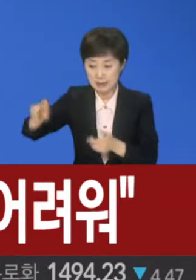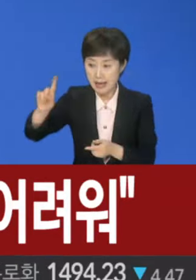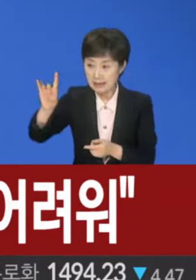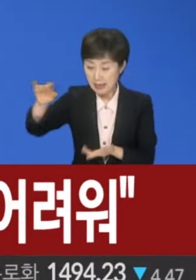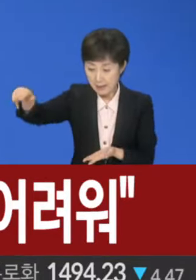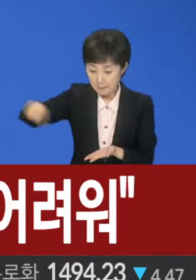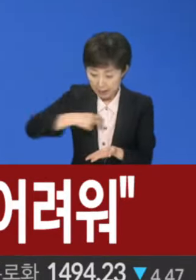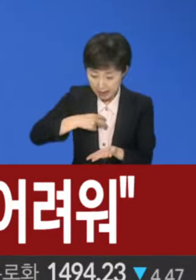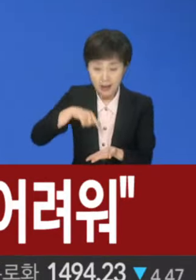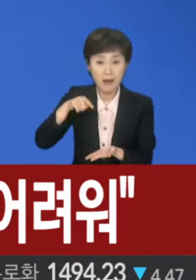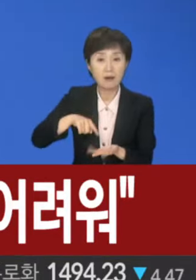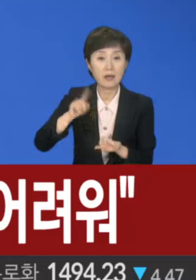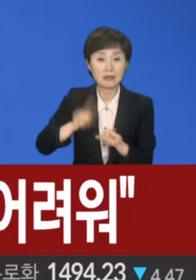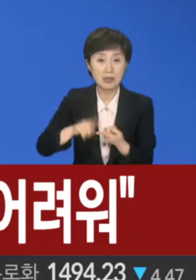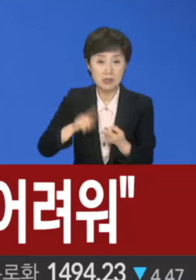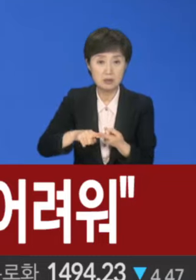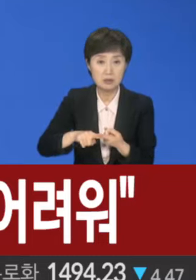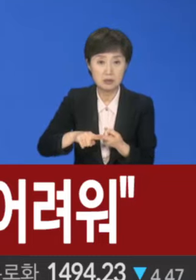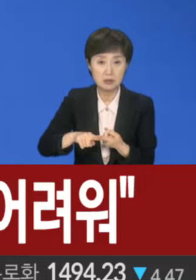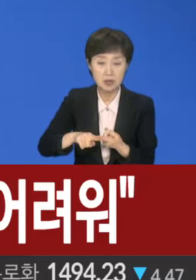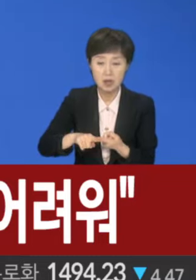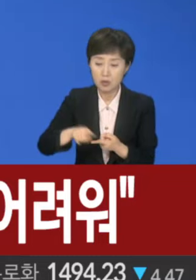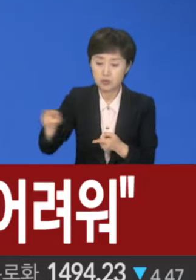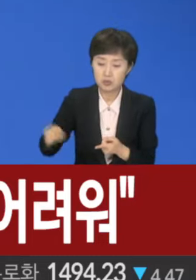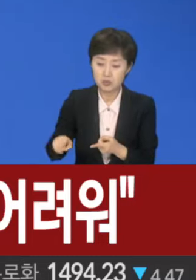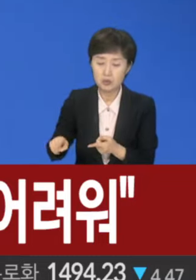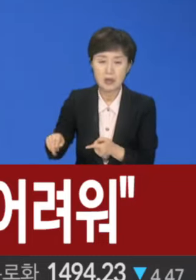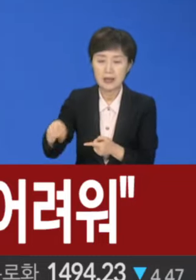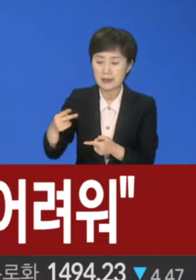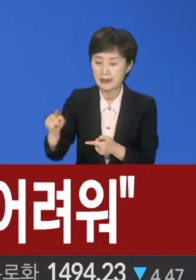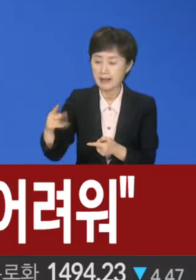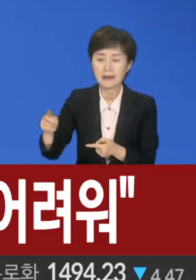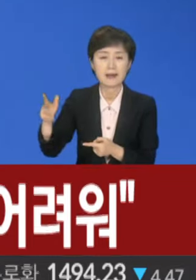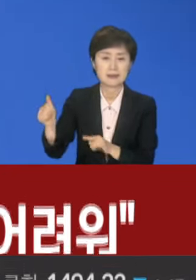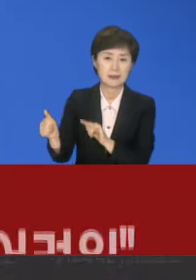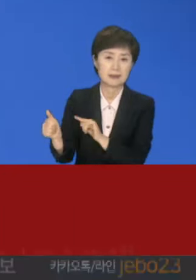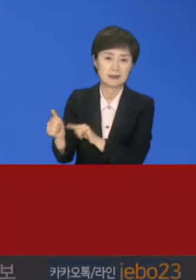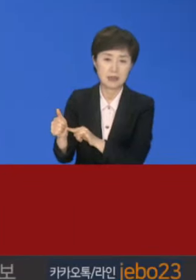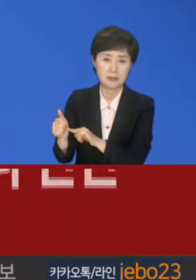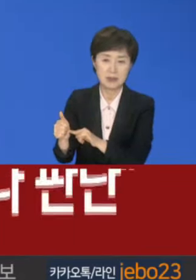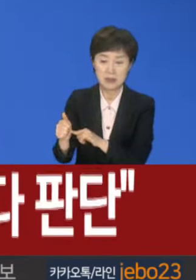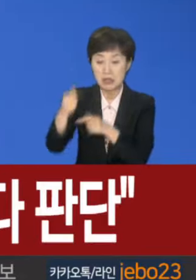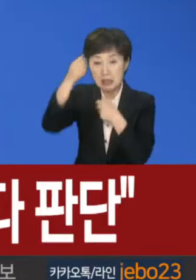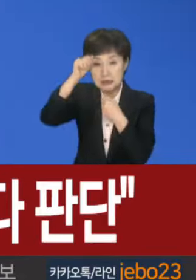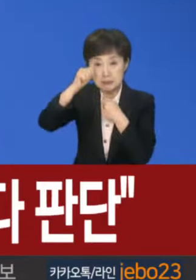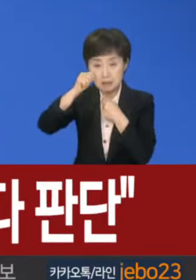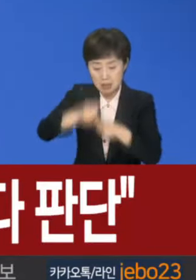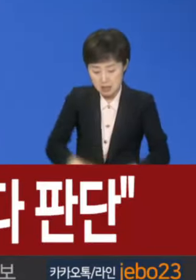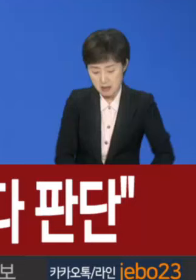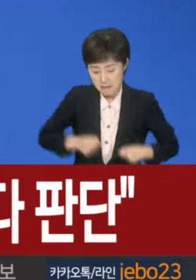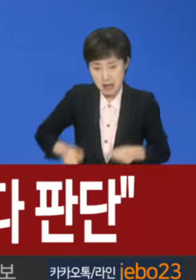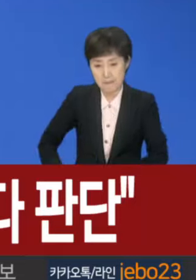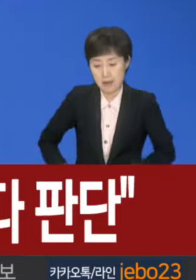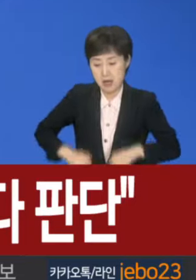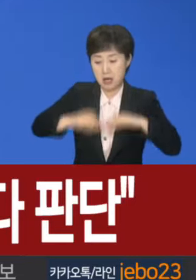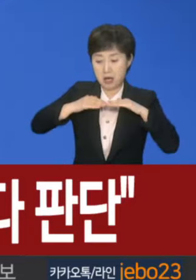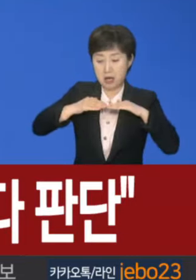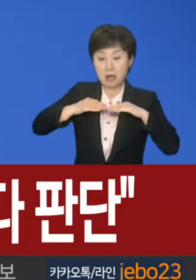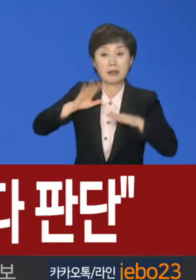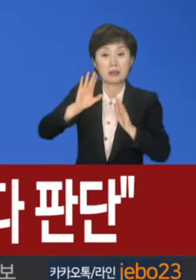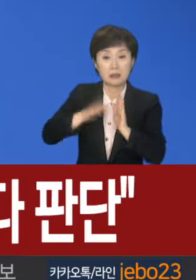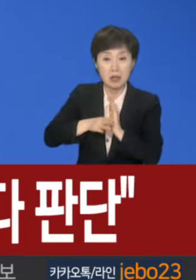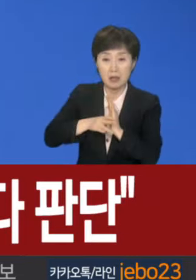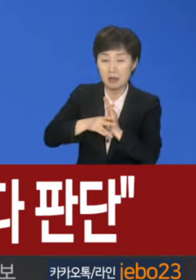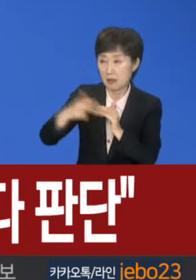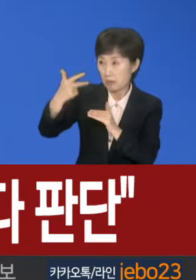지침을 잘못 이해한 포병 대대장이 1시간가량 일시적으로 장하 높이 수중수색을 할 때 언론에서 촬영하여 보도된